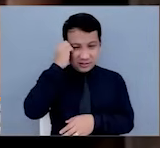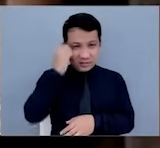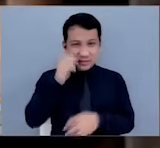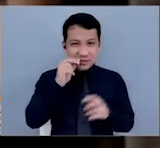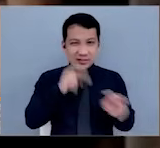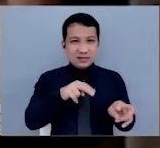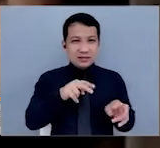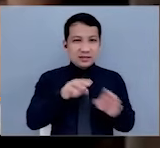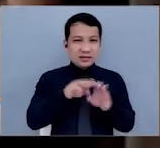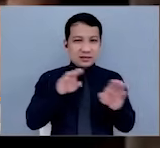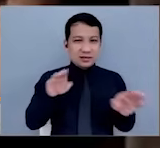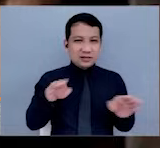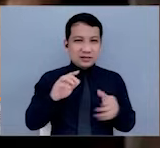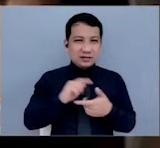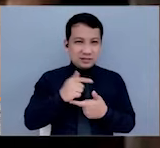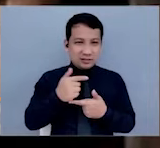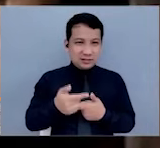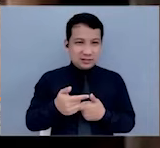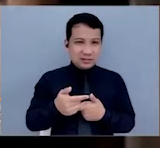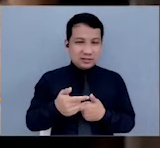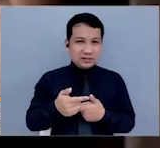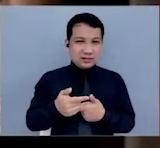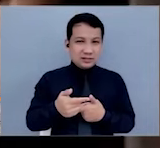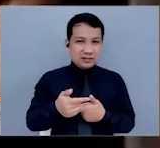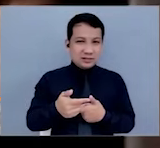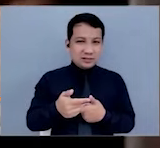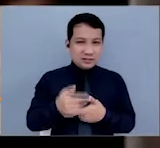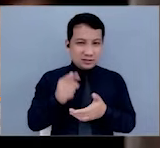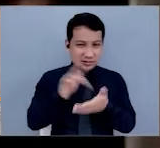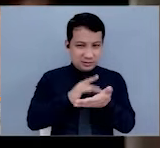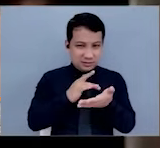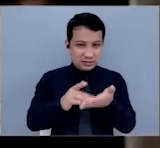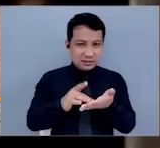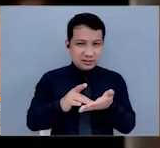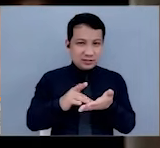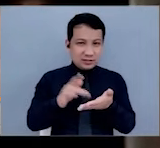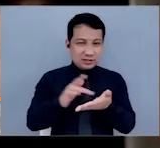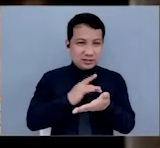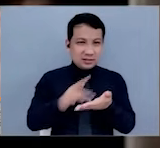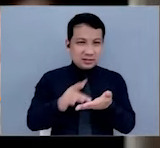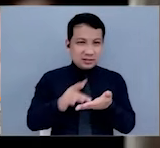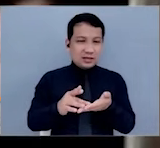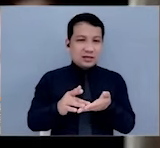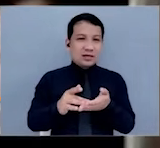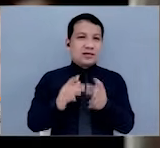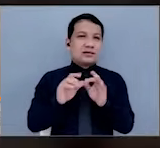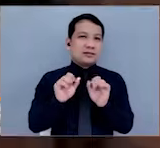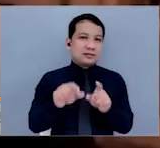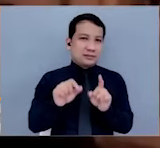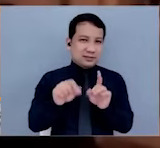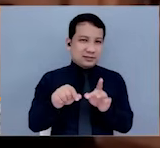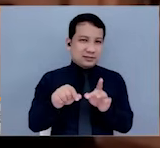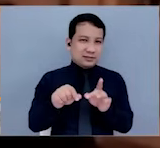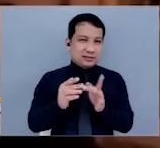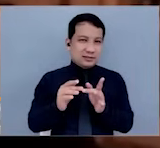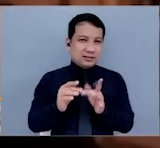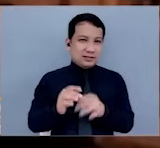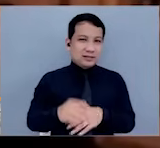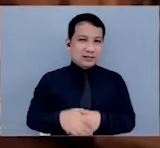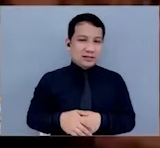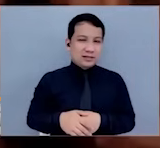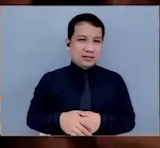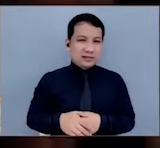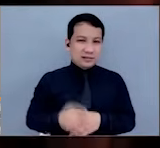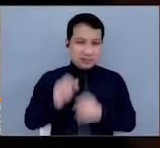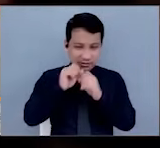siya ng laptop o di kaya tumitingin sa kanyang tablet. Nag-o-online shopping na pala siya niyan. Pero pagkagising ni